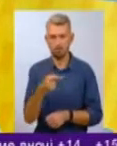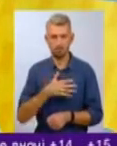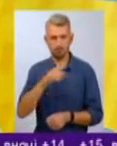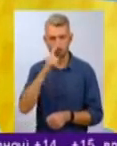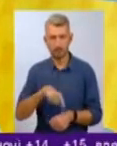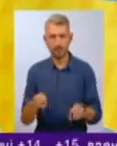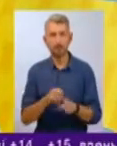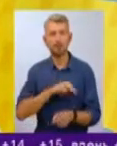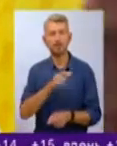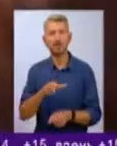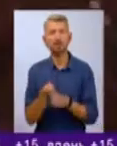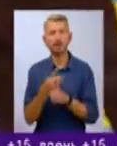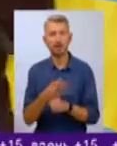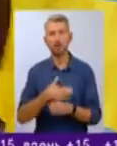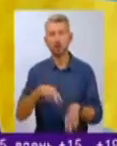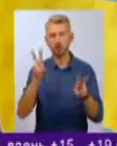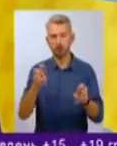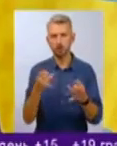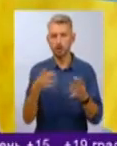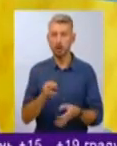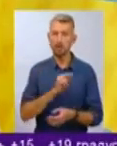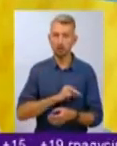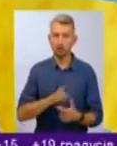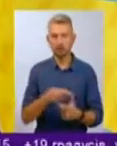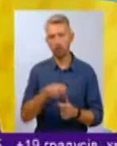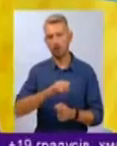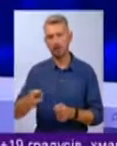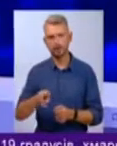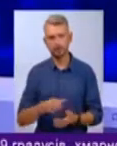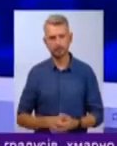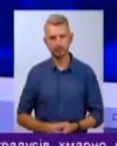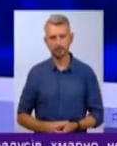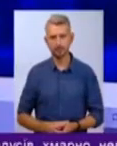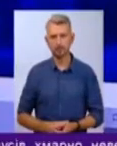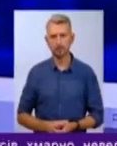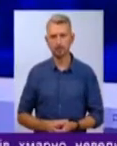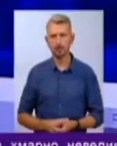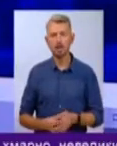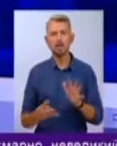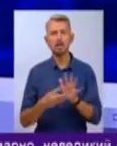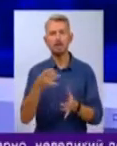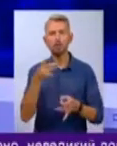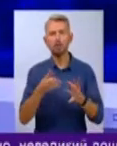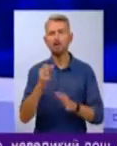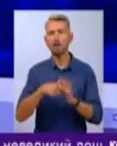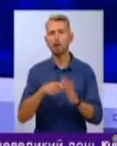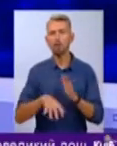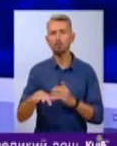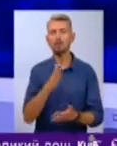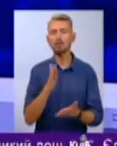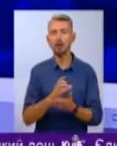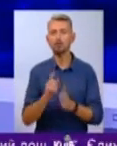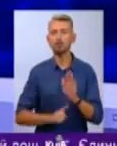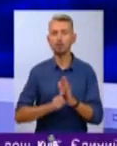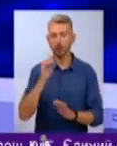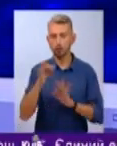працівників звільняють. Наше гасло дуже просте – працюйте або геть. 9 обстрілів на Донбасі маємо з початку